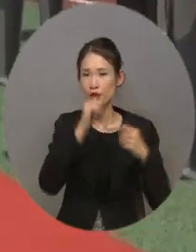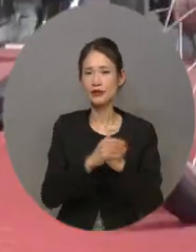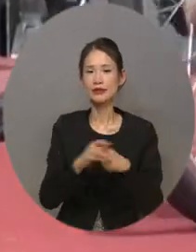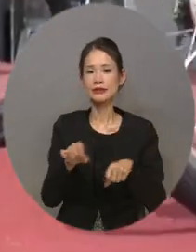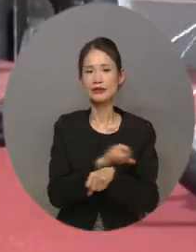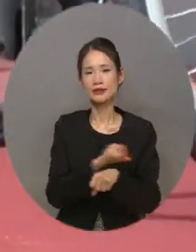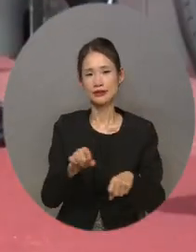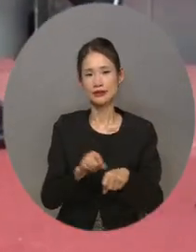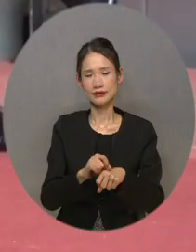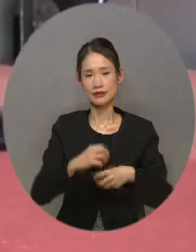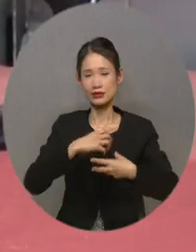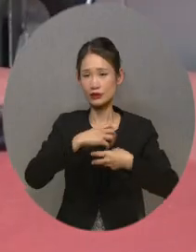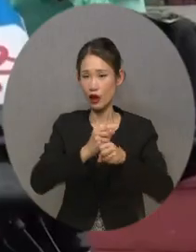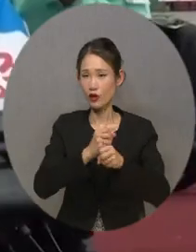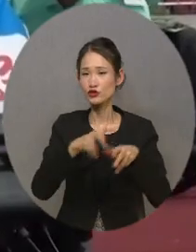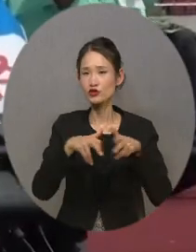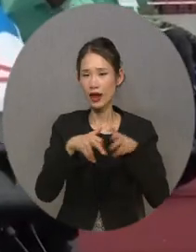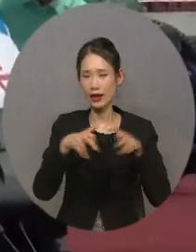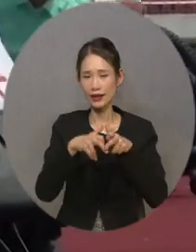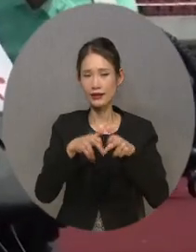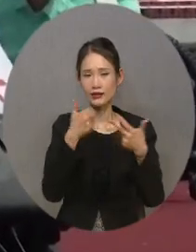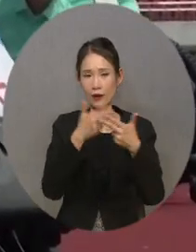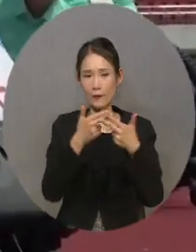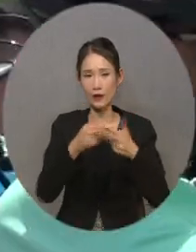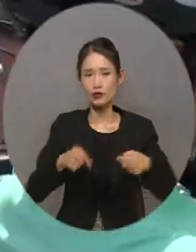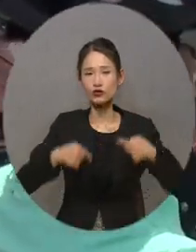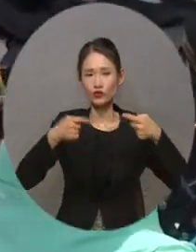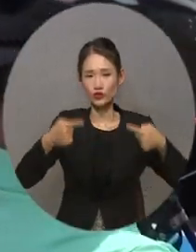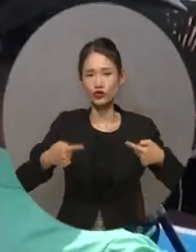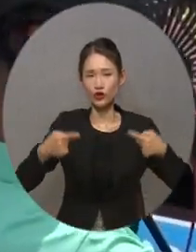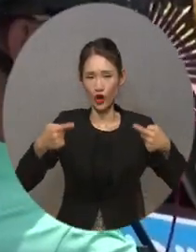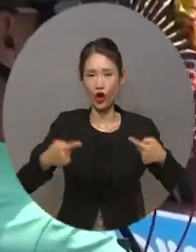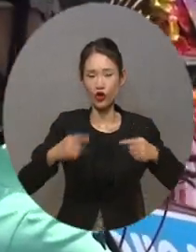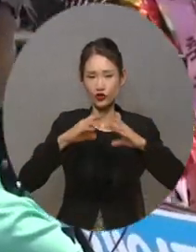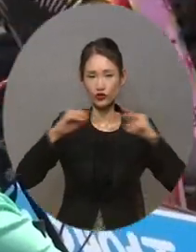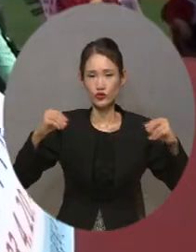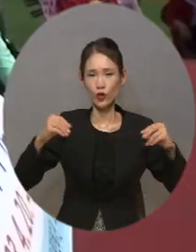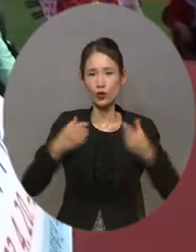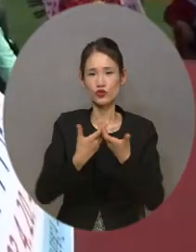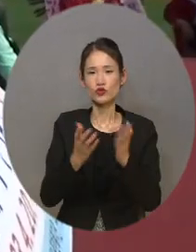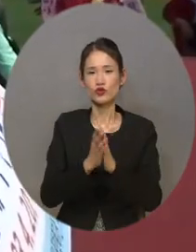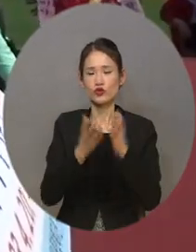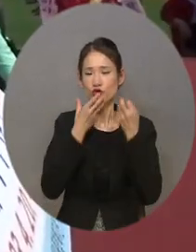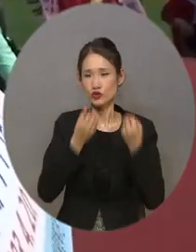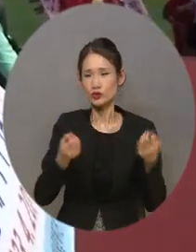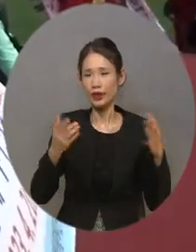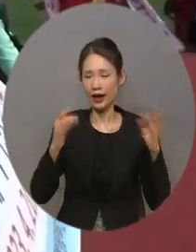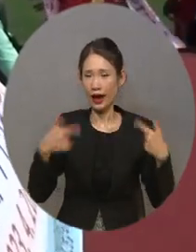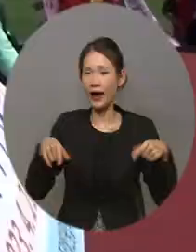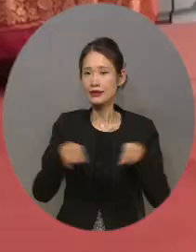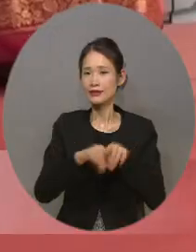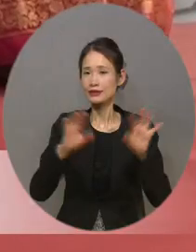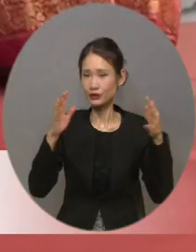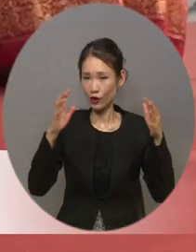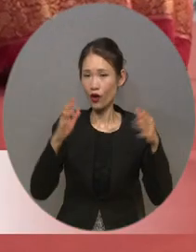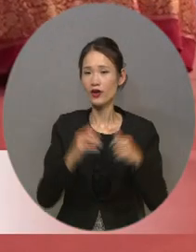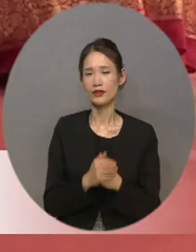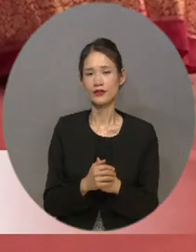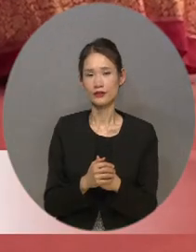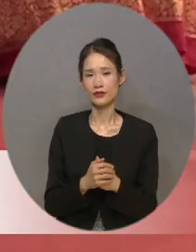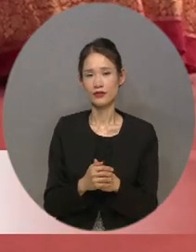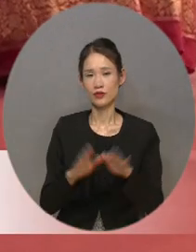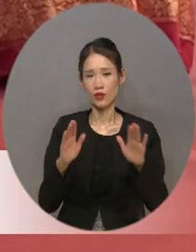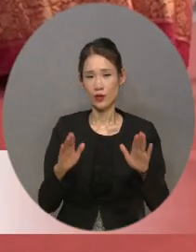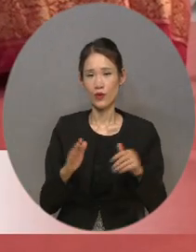특히 척수장애인협회 회원들의 휠체어 국토순례 출발식을 같이 응원하는 자리도 마련되었습니다. 오늘은